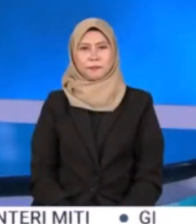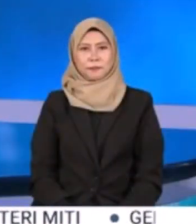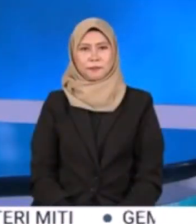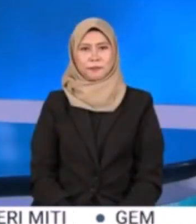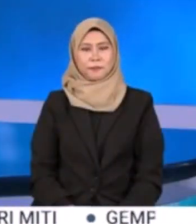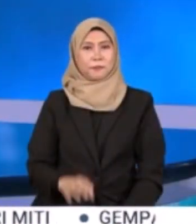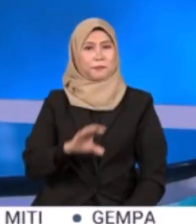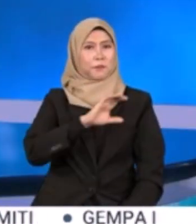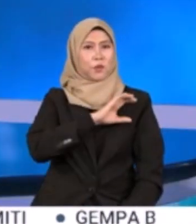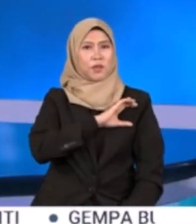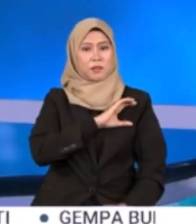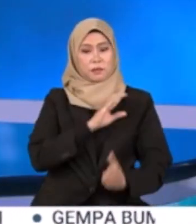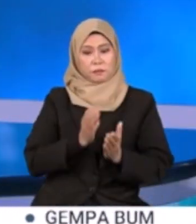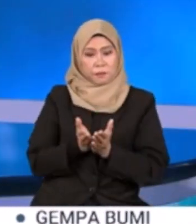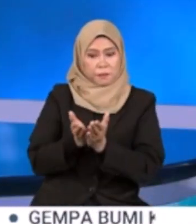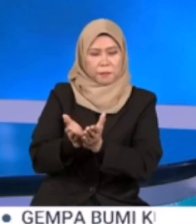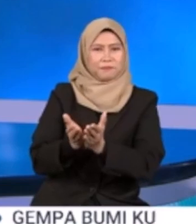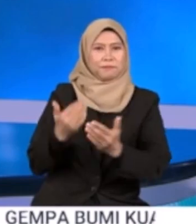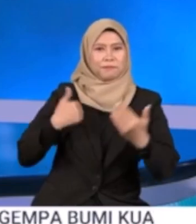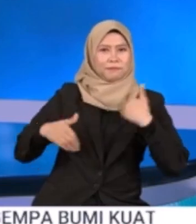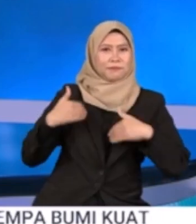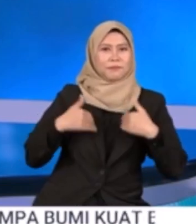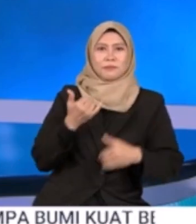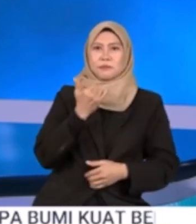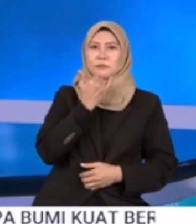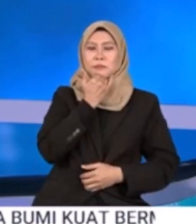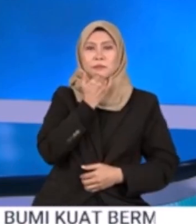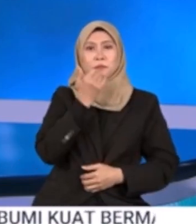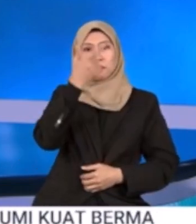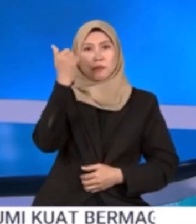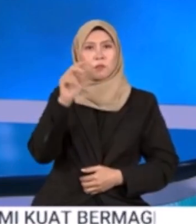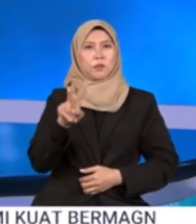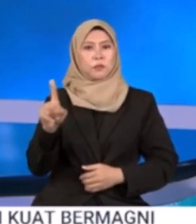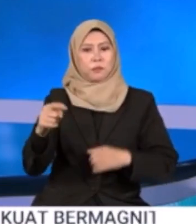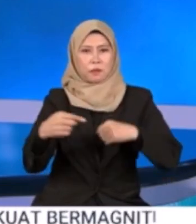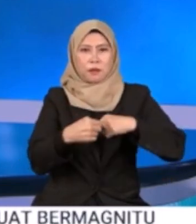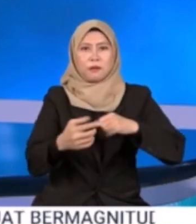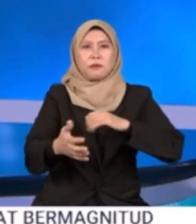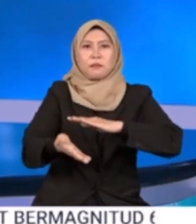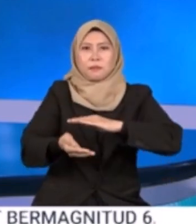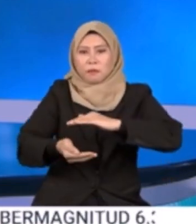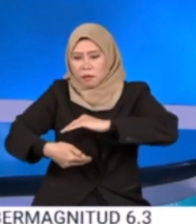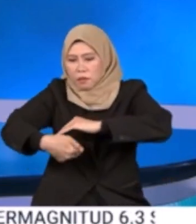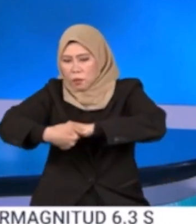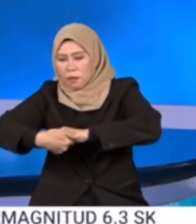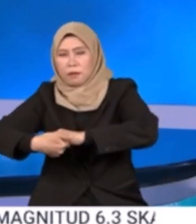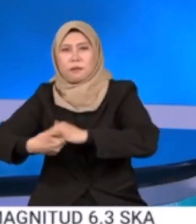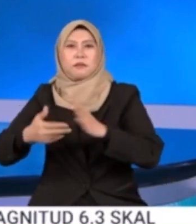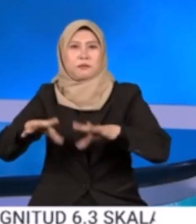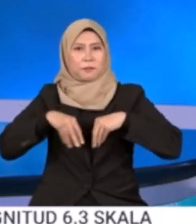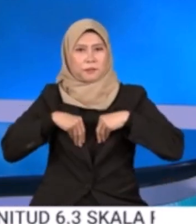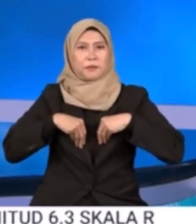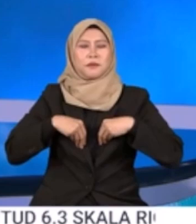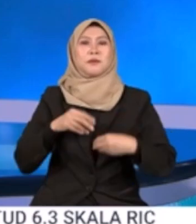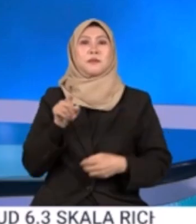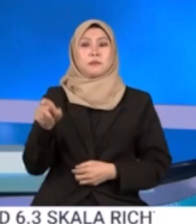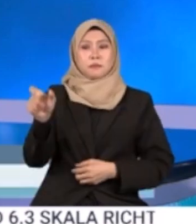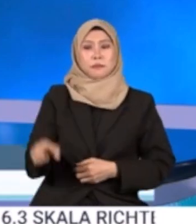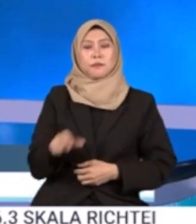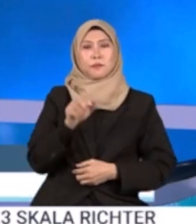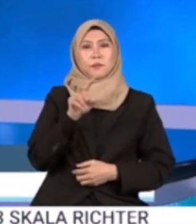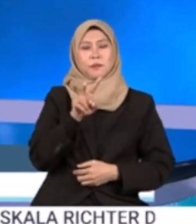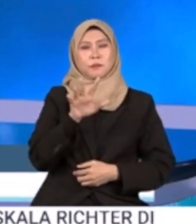anggota polis Merin mengaku tidak bersalah atas 21 pertuduhan menerima rasuah tertuduh Cik Ani ramle 56